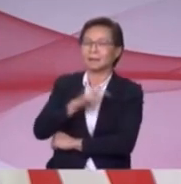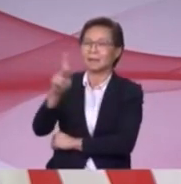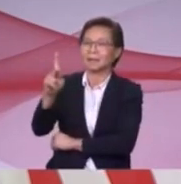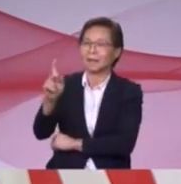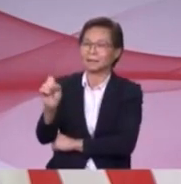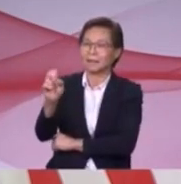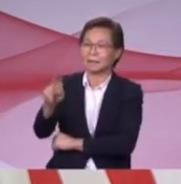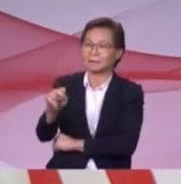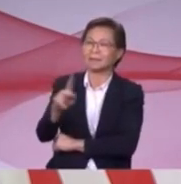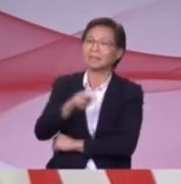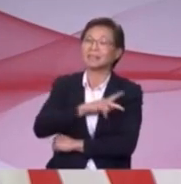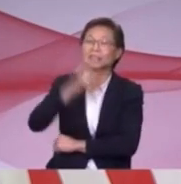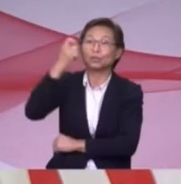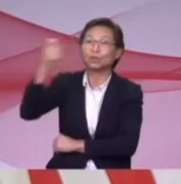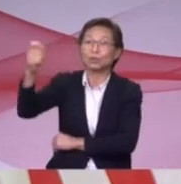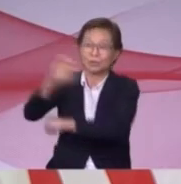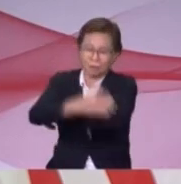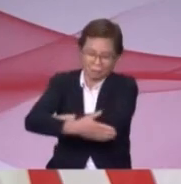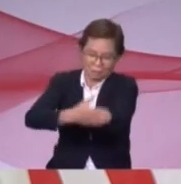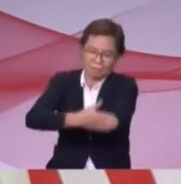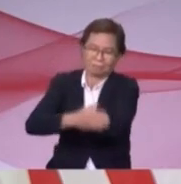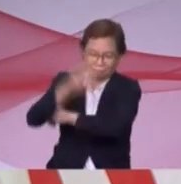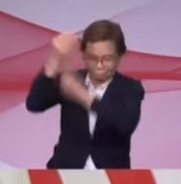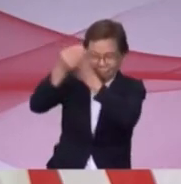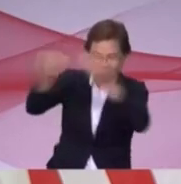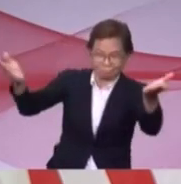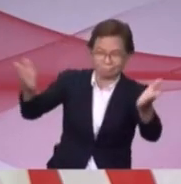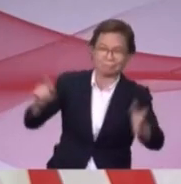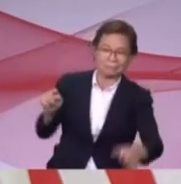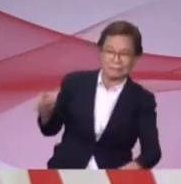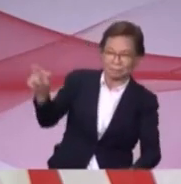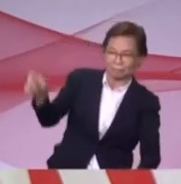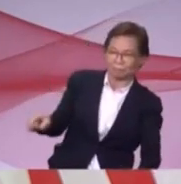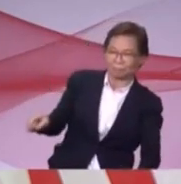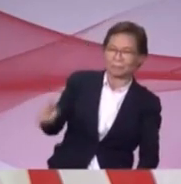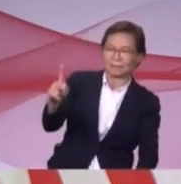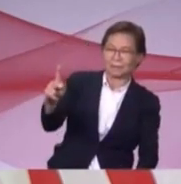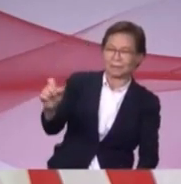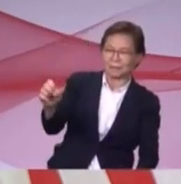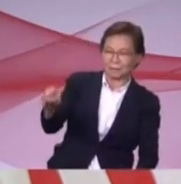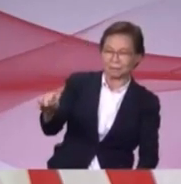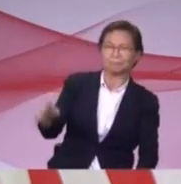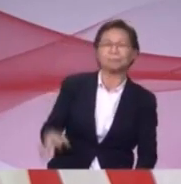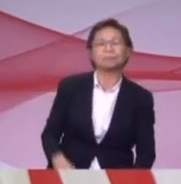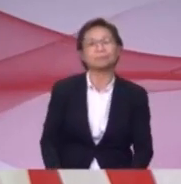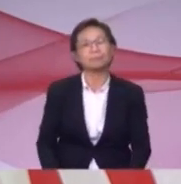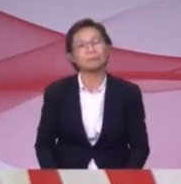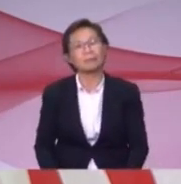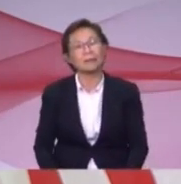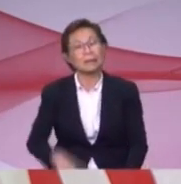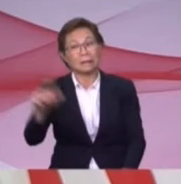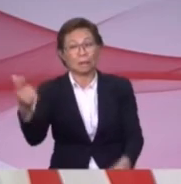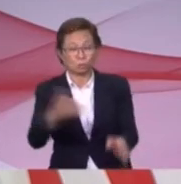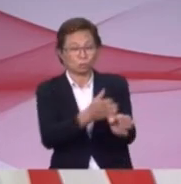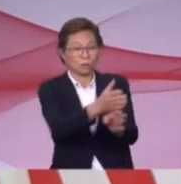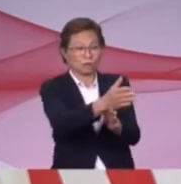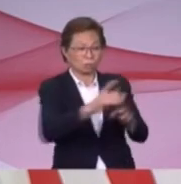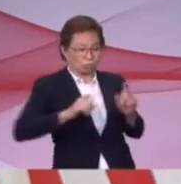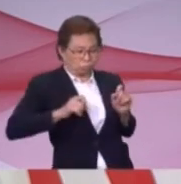KSN, Ketua Setiausaha Negara. Selain daripada itu, sektor swasta